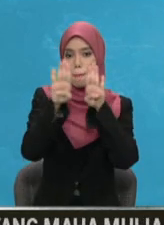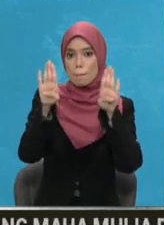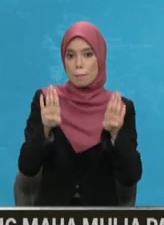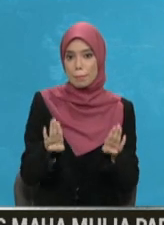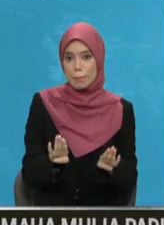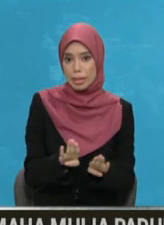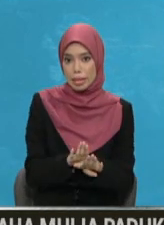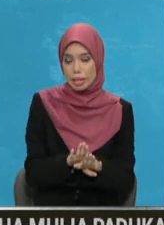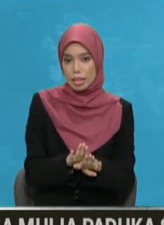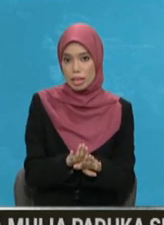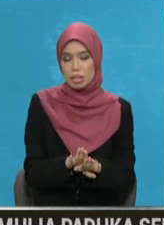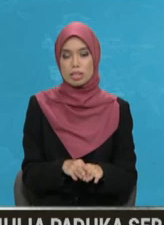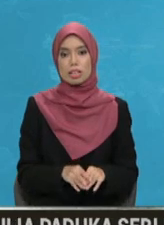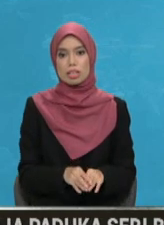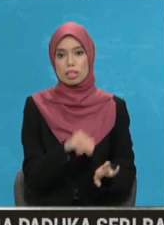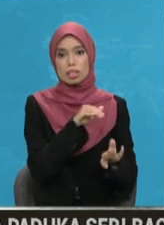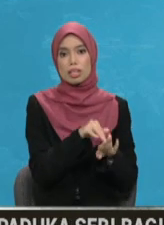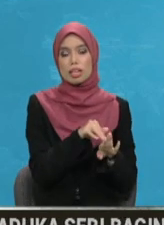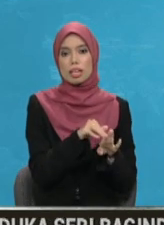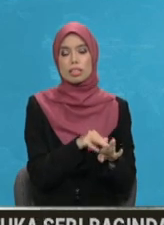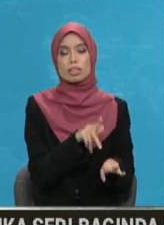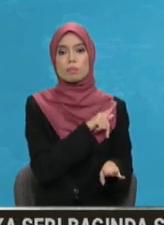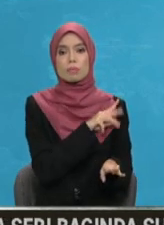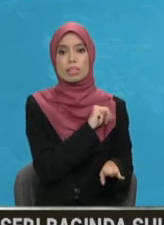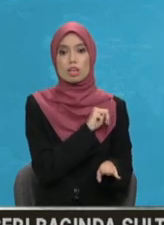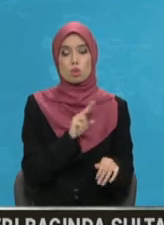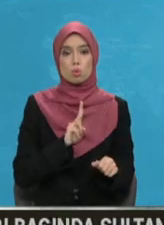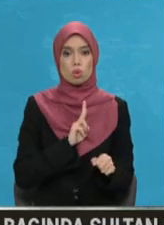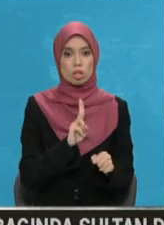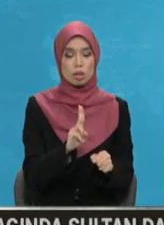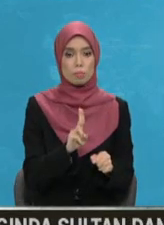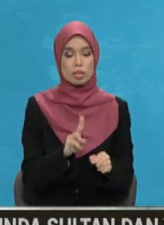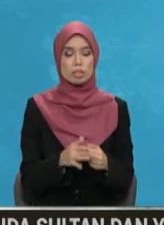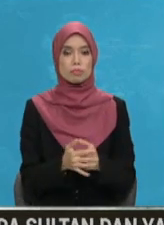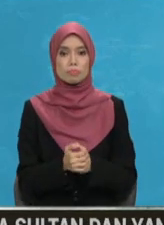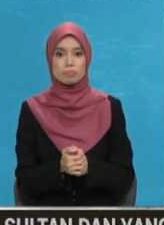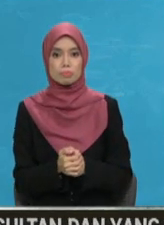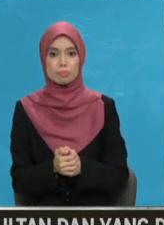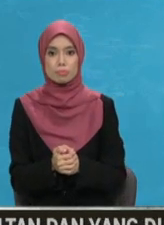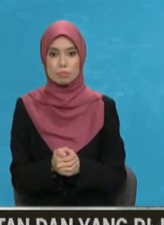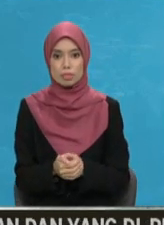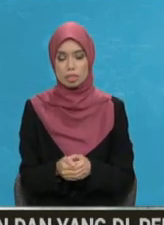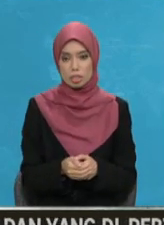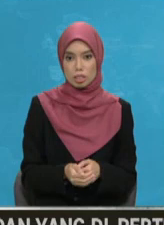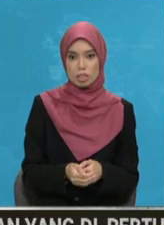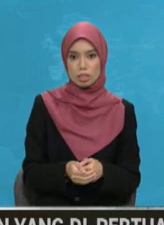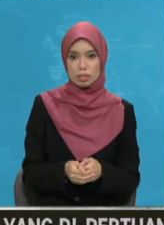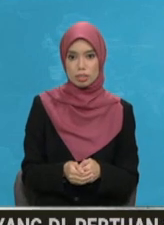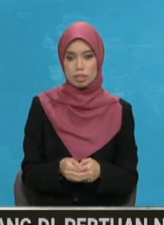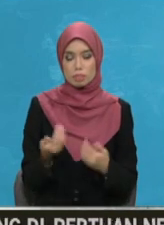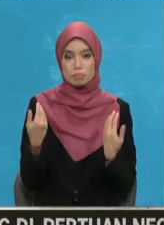di Kementerian hal awal Gama yang telah pun dianjurkan oleh bahagian kemajuan Islam